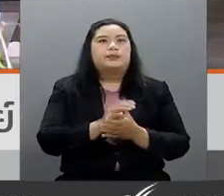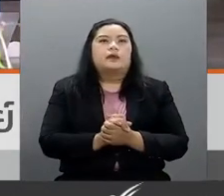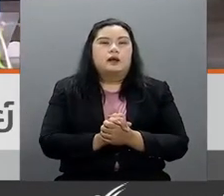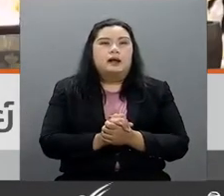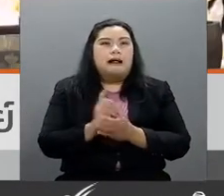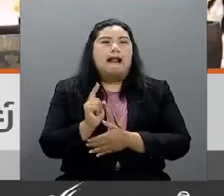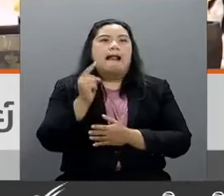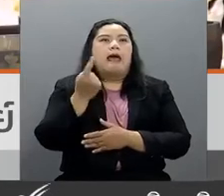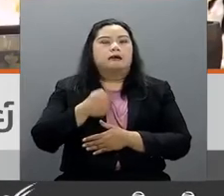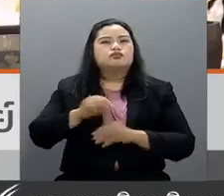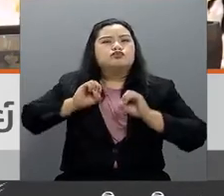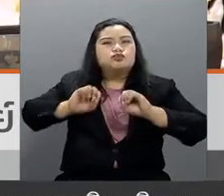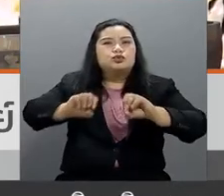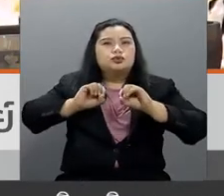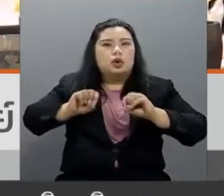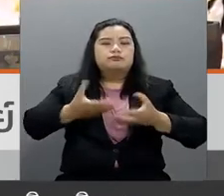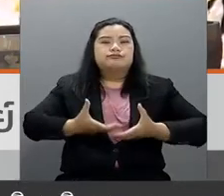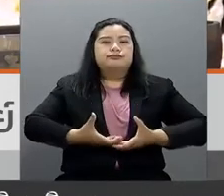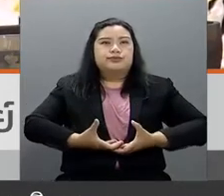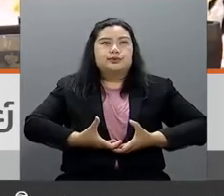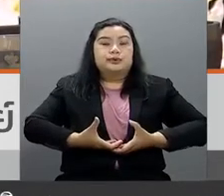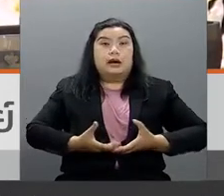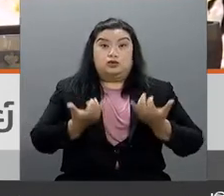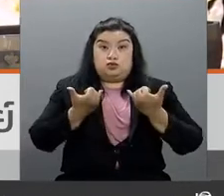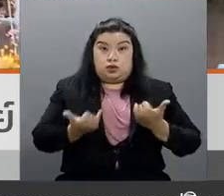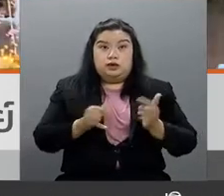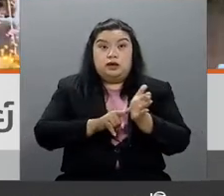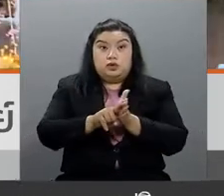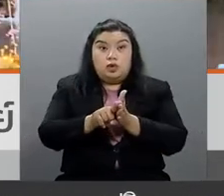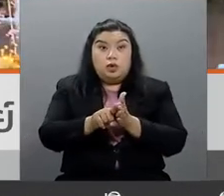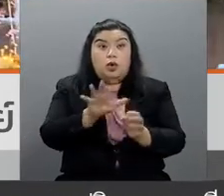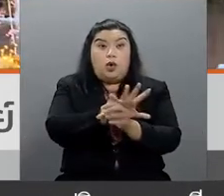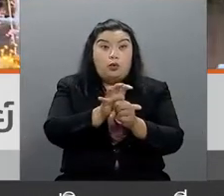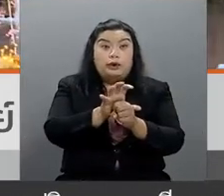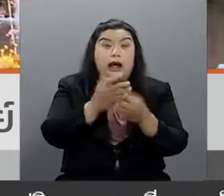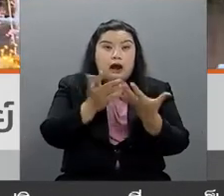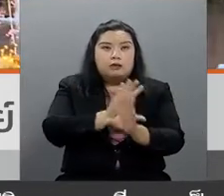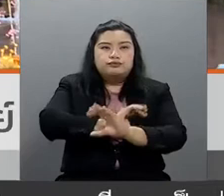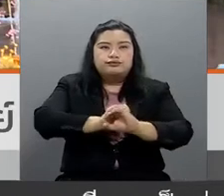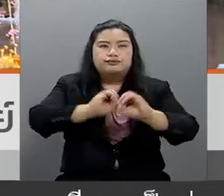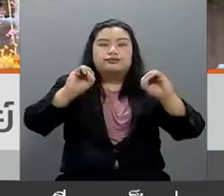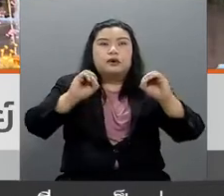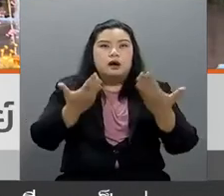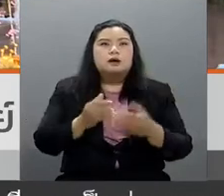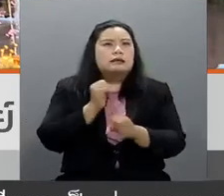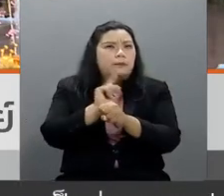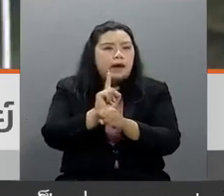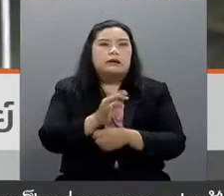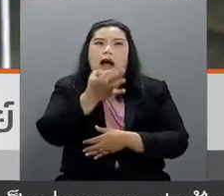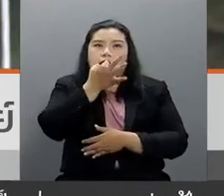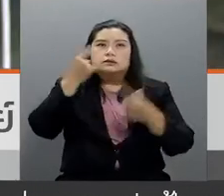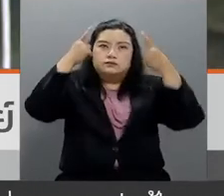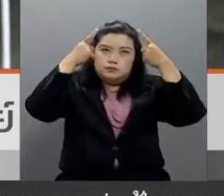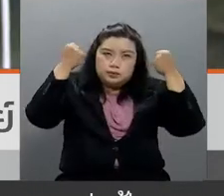องว่าเมื่อสถานการณ์โรคระบาดเริ่มดีขึ้นแล้วการฟื้นฟูจิตใจของบุคลากรทางการแพทย์เป็นสิ่งที่ต้องทำเป็น